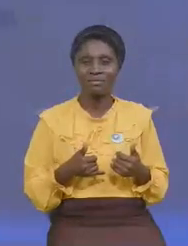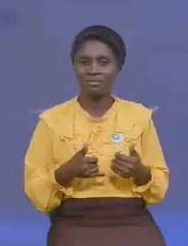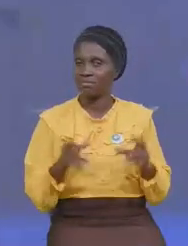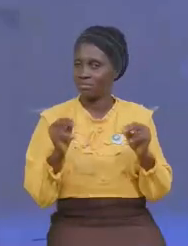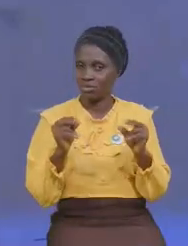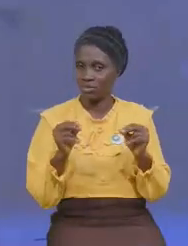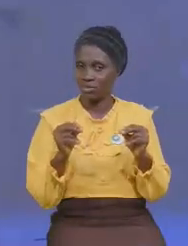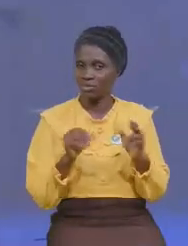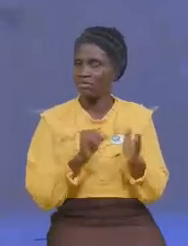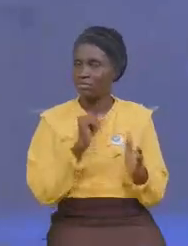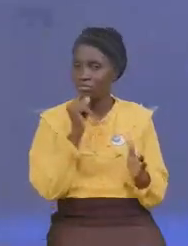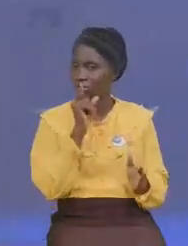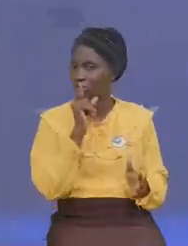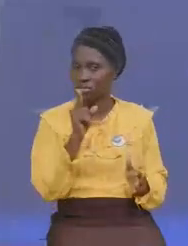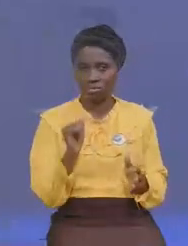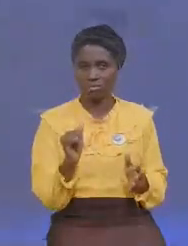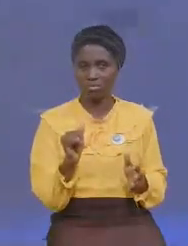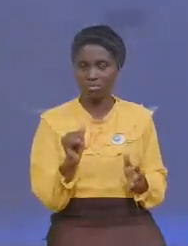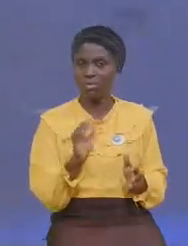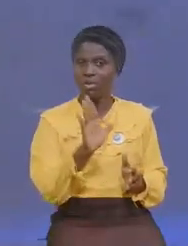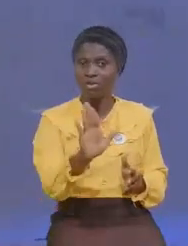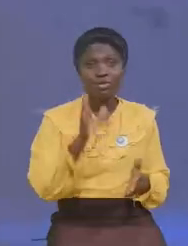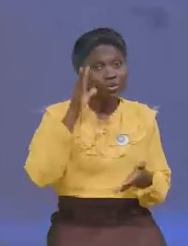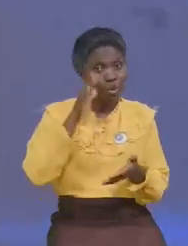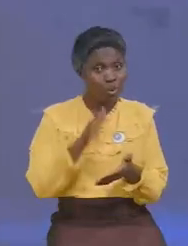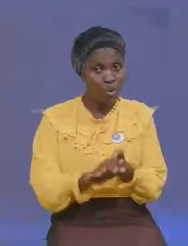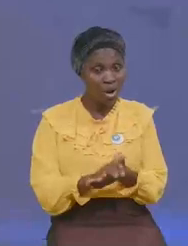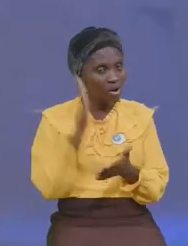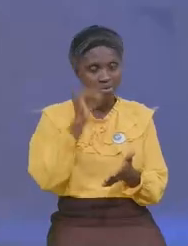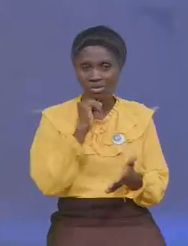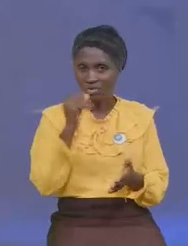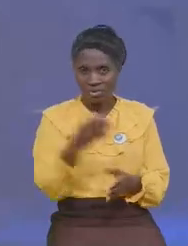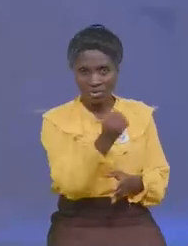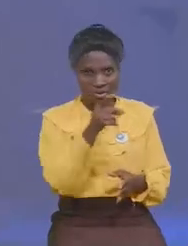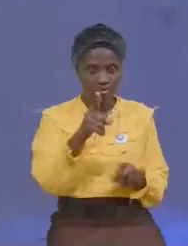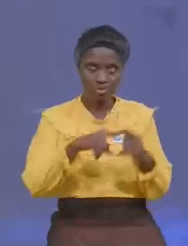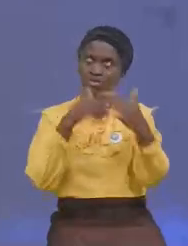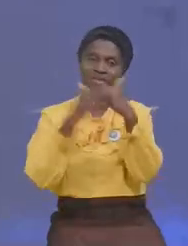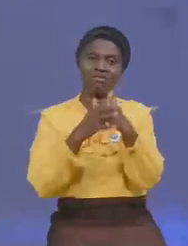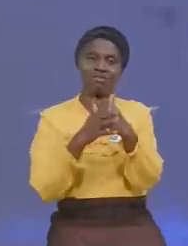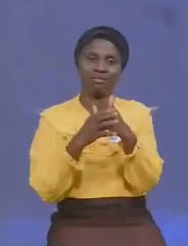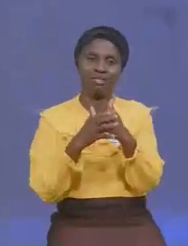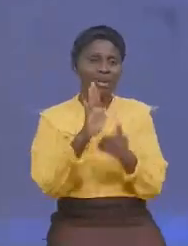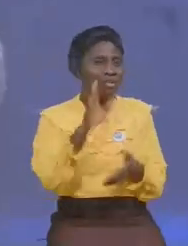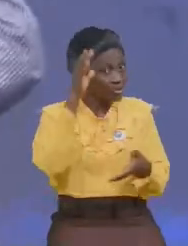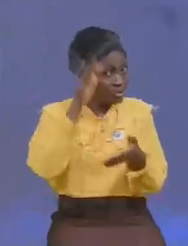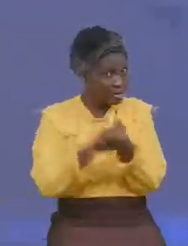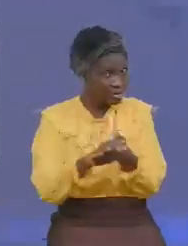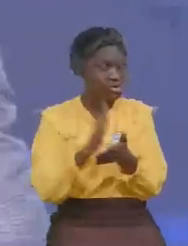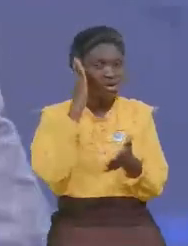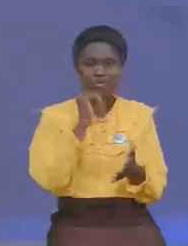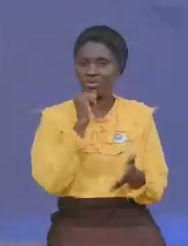Non, pas du tout. Ta femme ne va pas t'amener au ciel. Ton mari